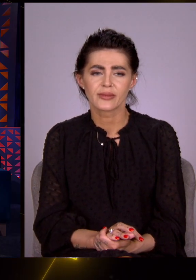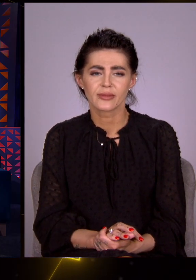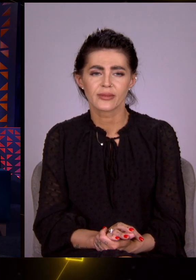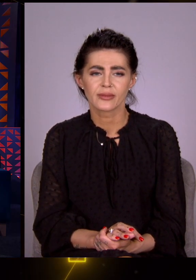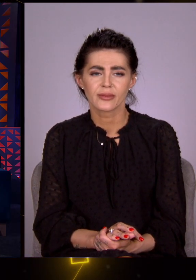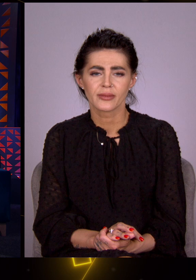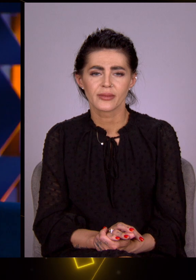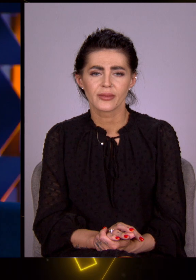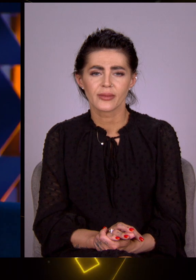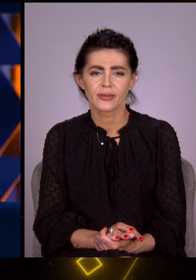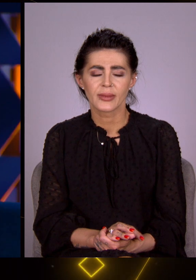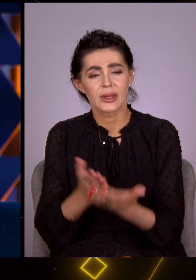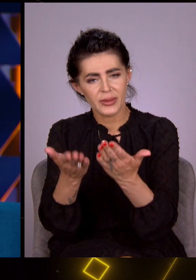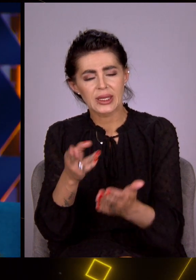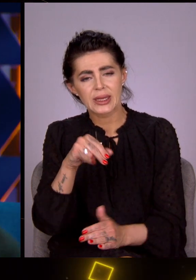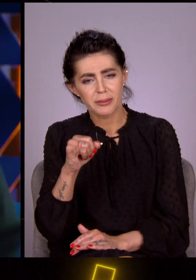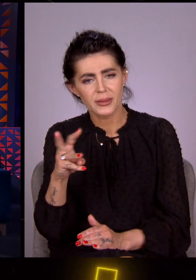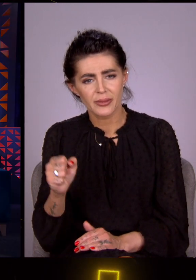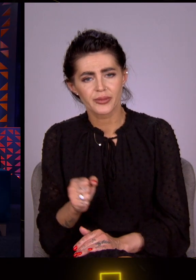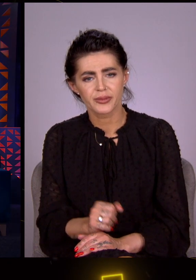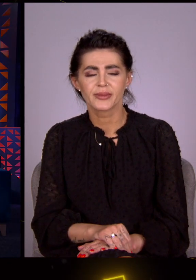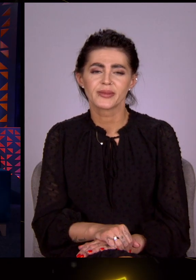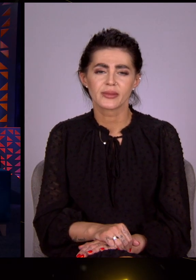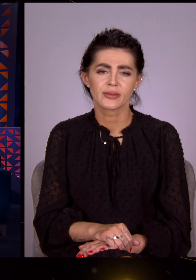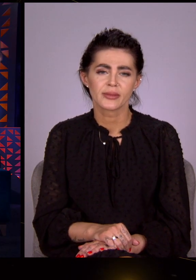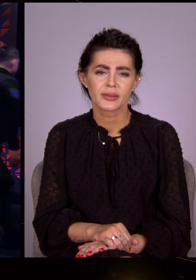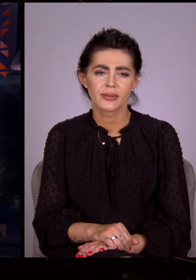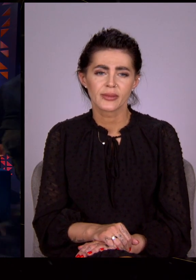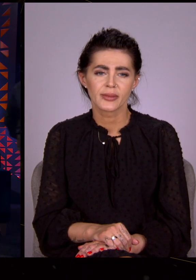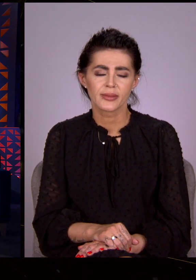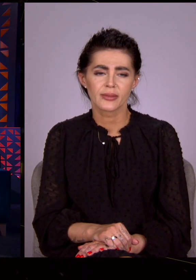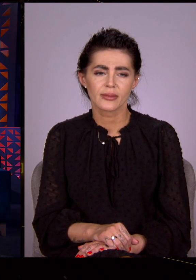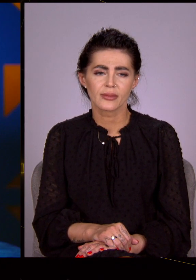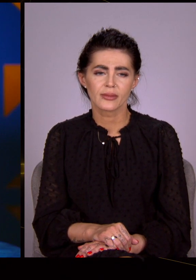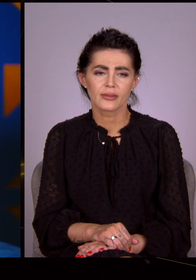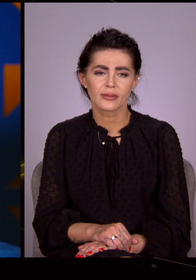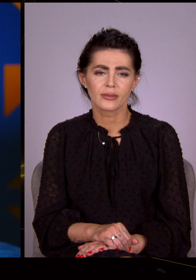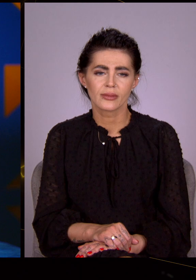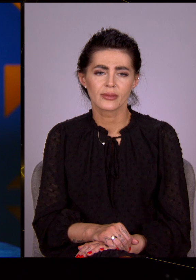Дмитре, вам слово. Зараз, секунду. Добре. Переживаєш?